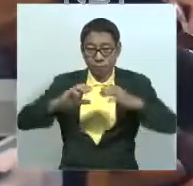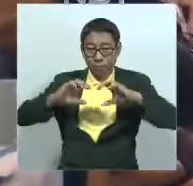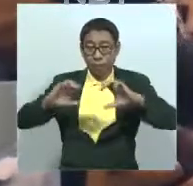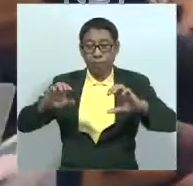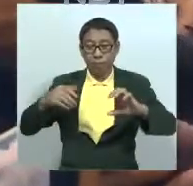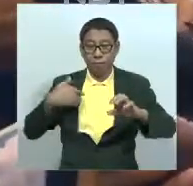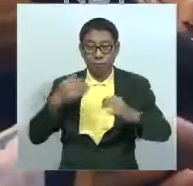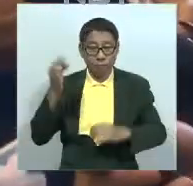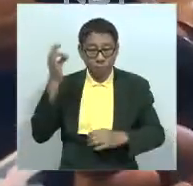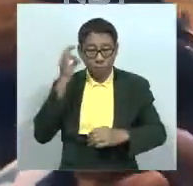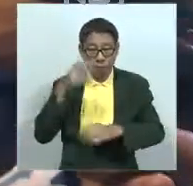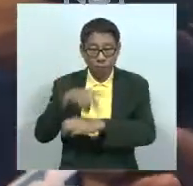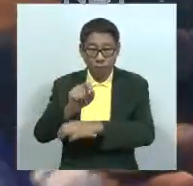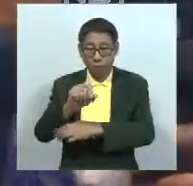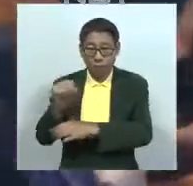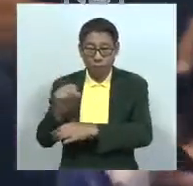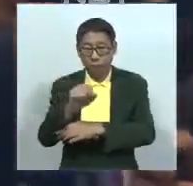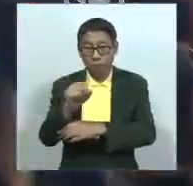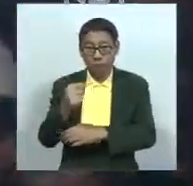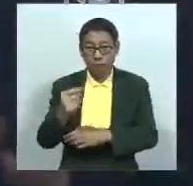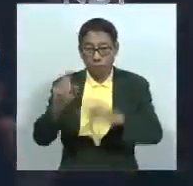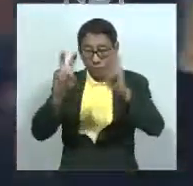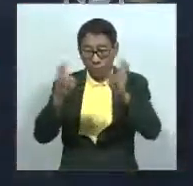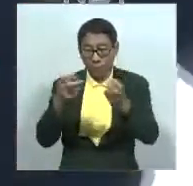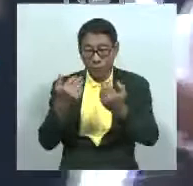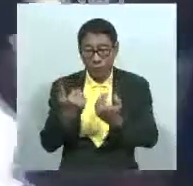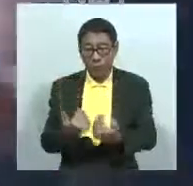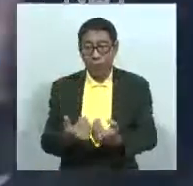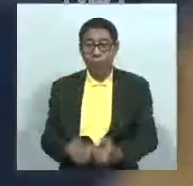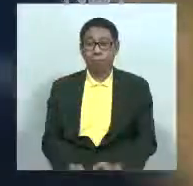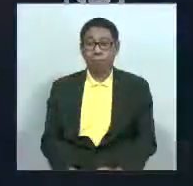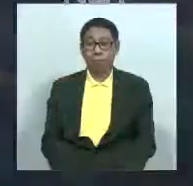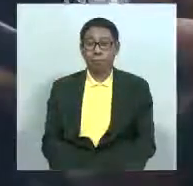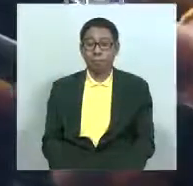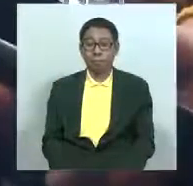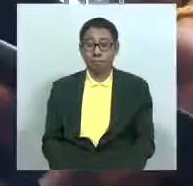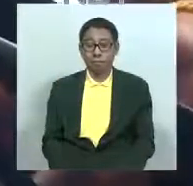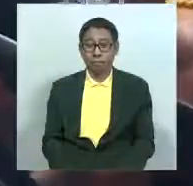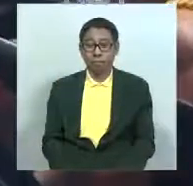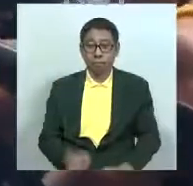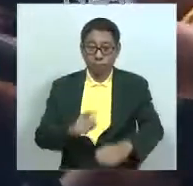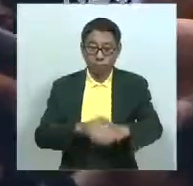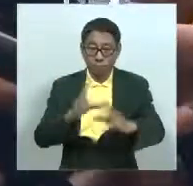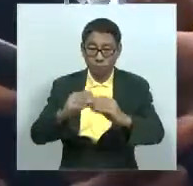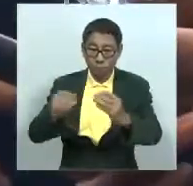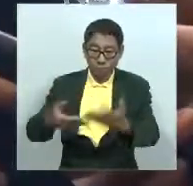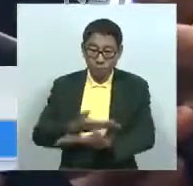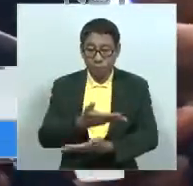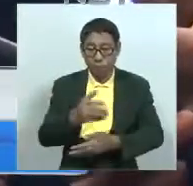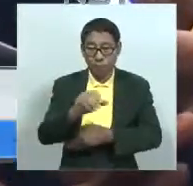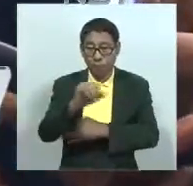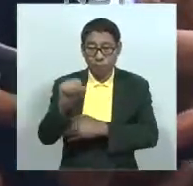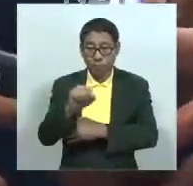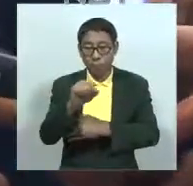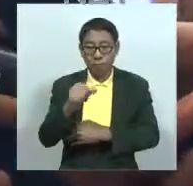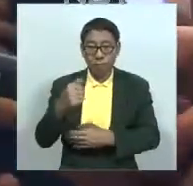าลฟังเสียงประธานสภาผู้แทนราษฎรกับประเด็นนี้กันหน่อยค่ะ เวลาประชุมสภาผมก็ต้องมาค